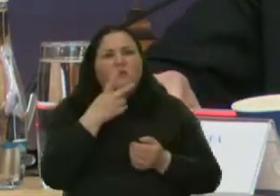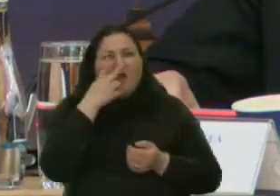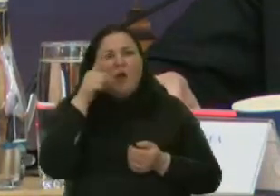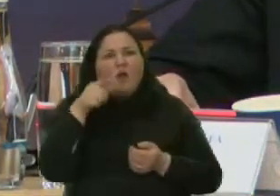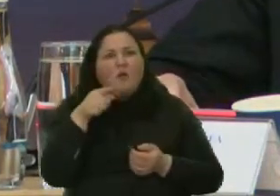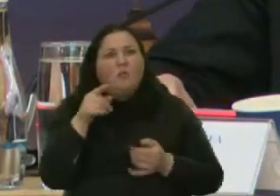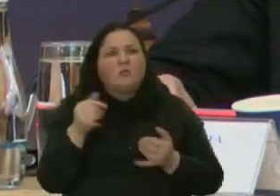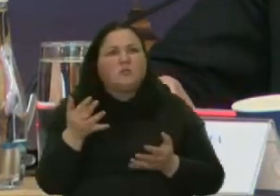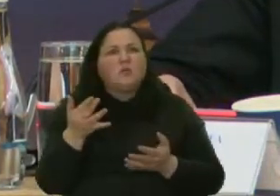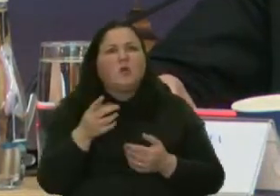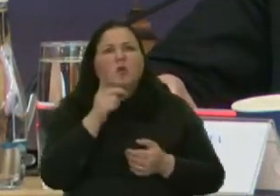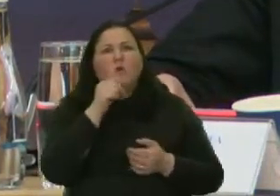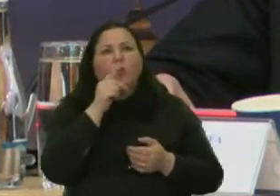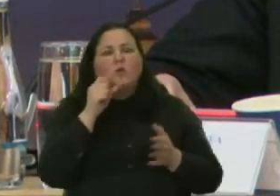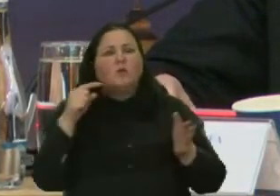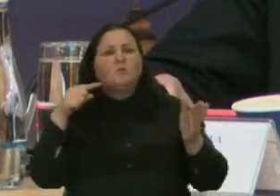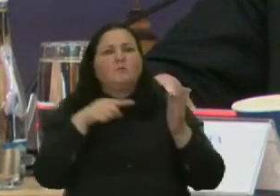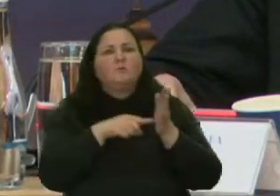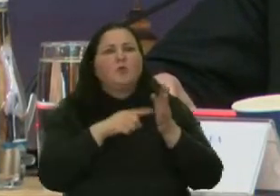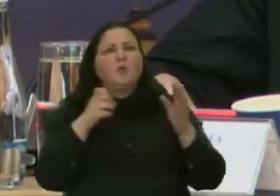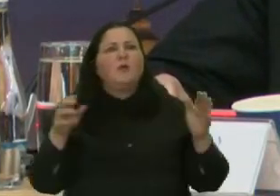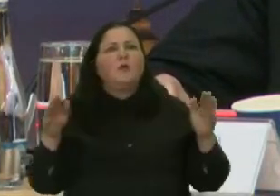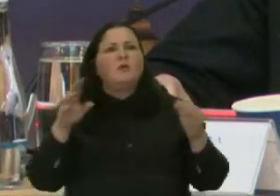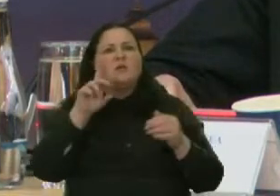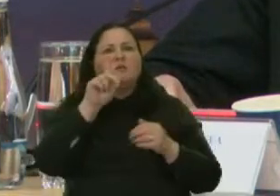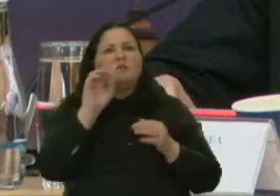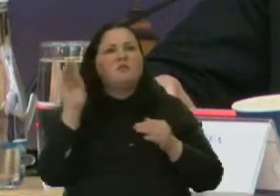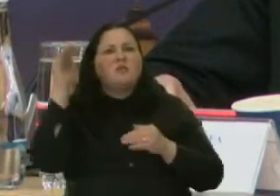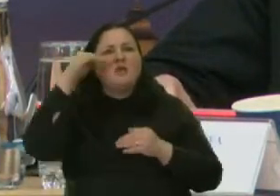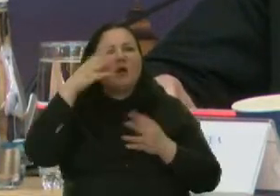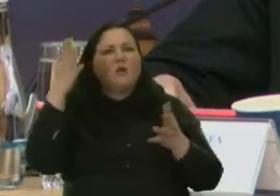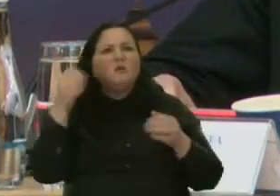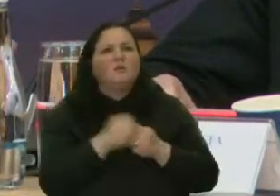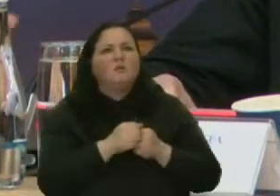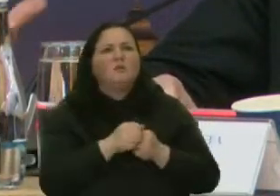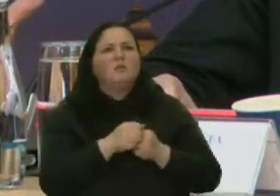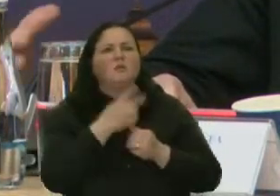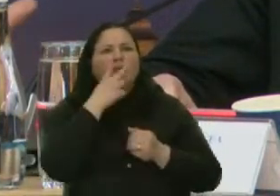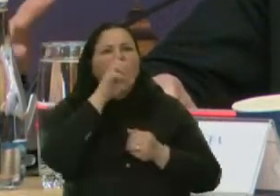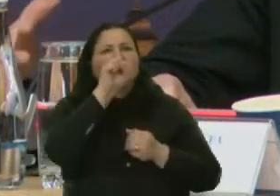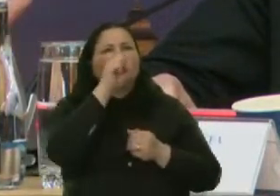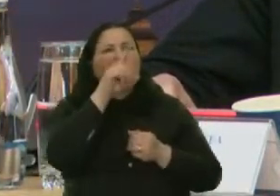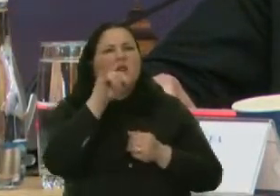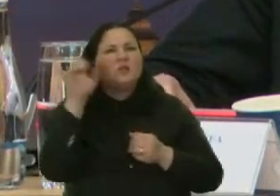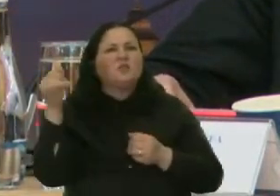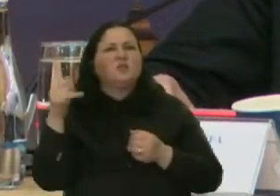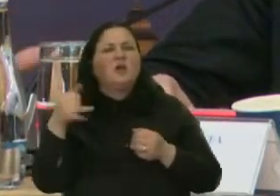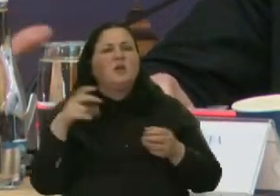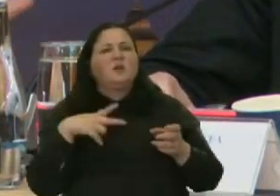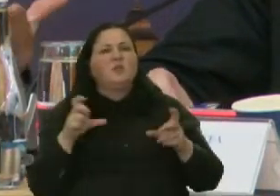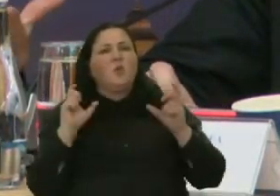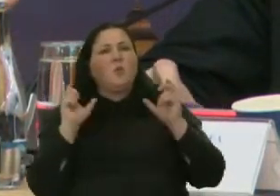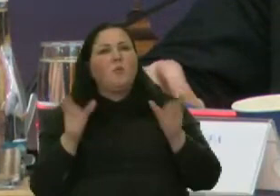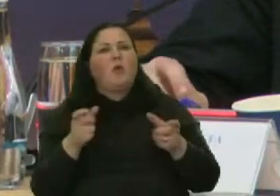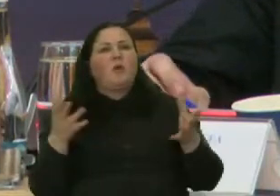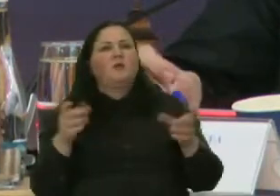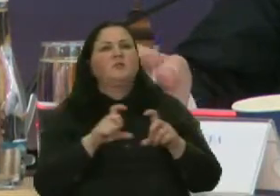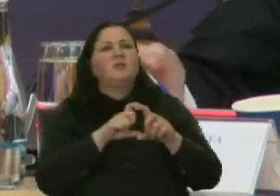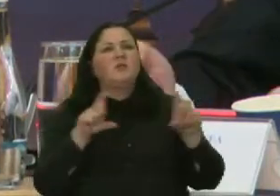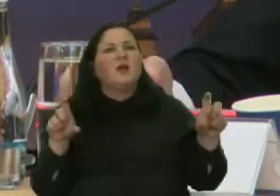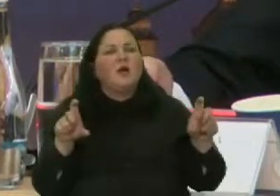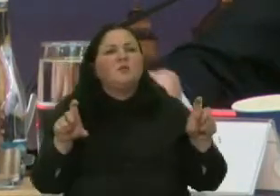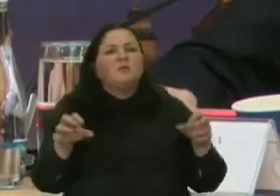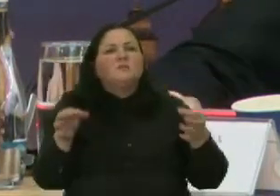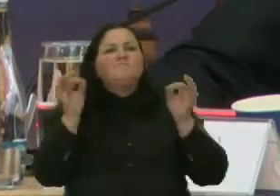întâmplă vedeți oriunde înțepe un deal al Clujului cade uitați ce se întâmplă pe mese și în Salaj acuma când din nou iarăși avem un blocaj de lucrări datorită specificului